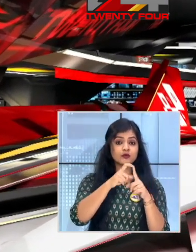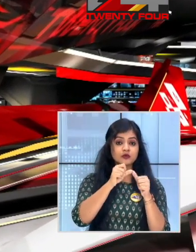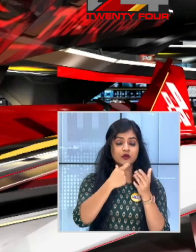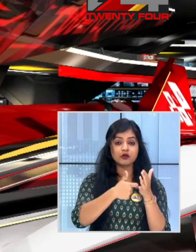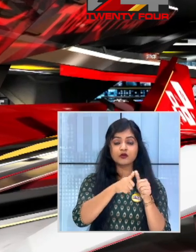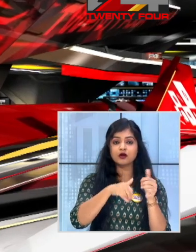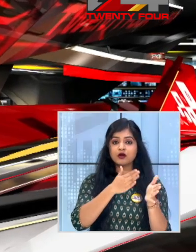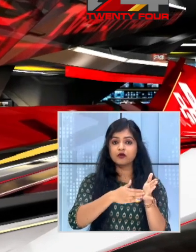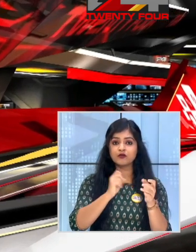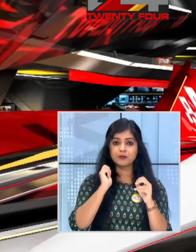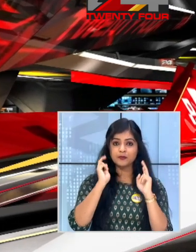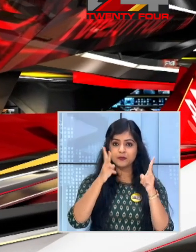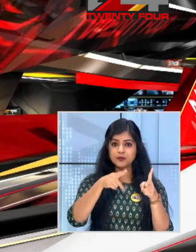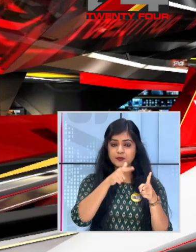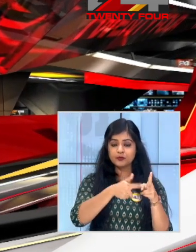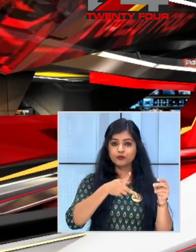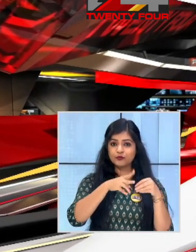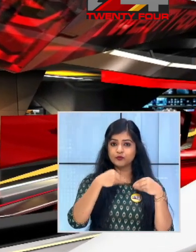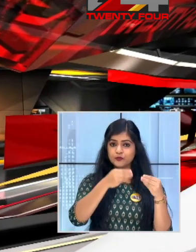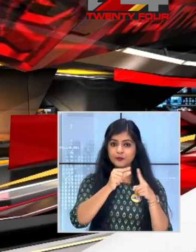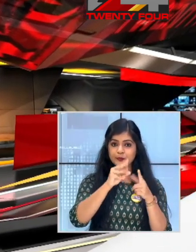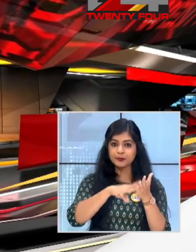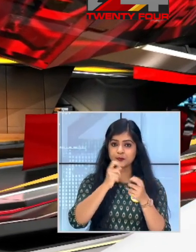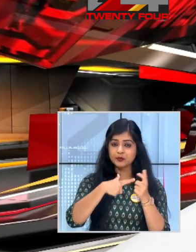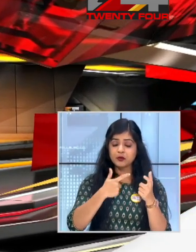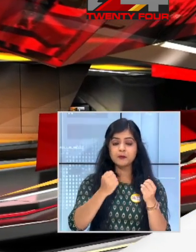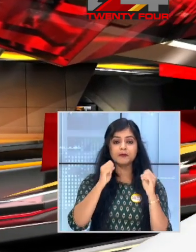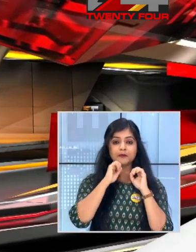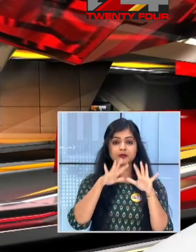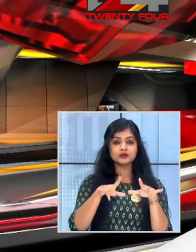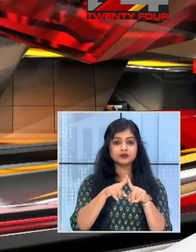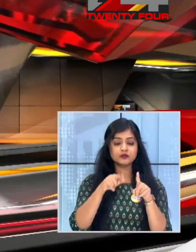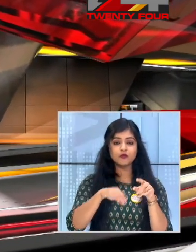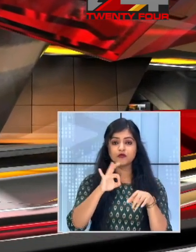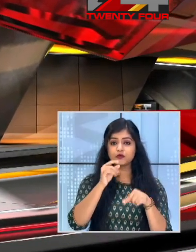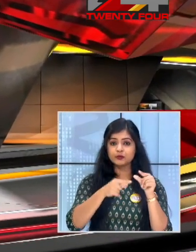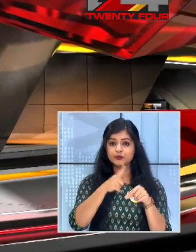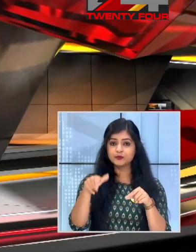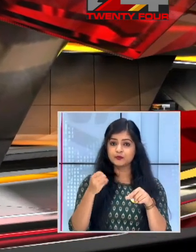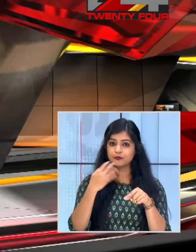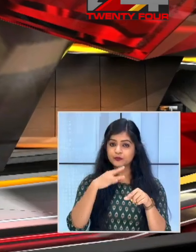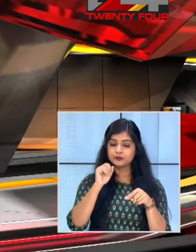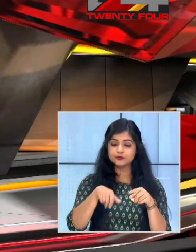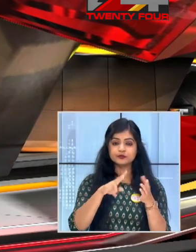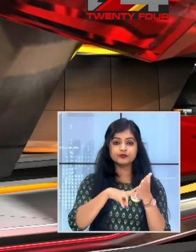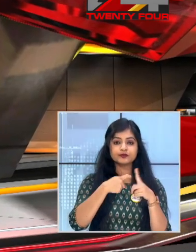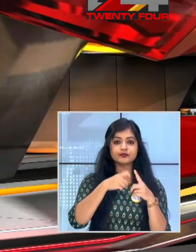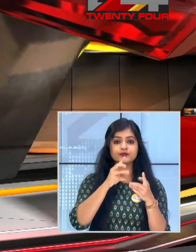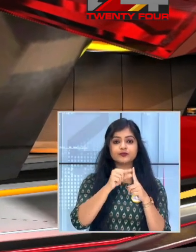മേൽപ്പാല നിർമ്മാണം പ്രധാനമന്ത്രി ഉദ്ഘാടനം ചെയ്തത് അനുഗ്രഹമാണെന്ന് ഉദ്യോഗസ്ഥർ അഭിപ്രായപ്പെട്ടതായി NK പ്രേമചന്ദ്രൻ പറഞ്ഞു.